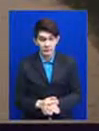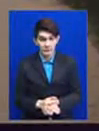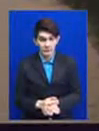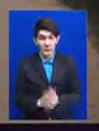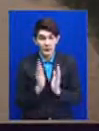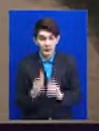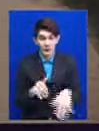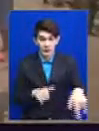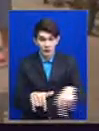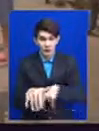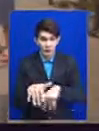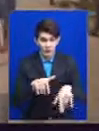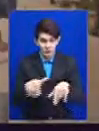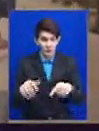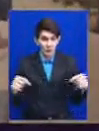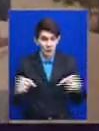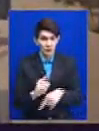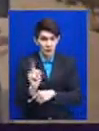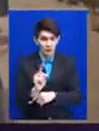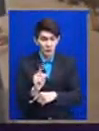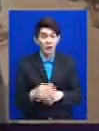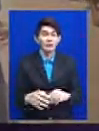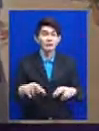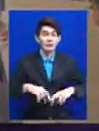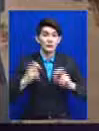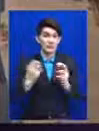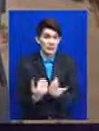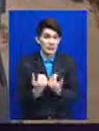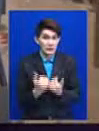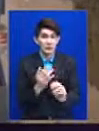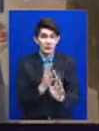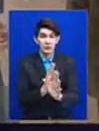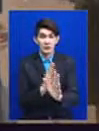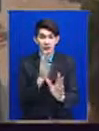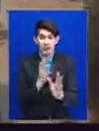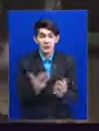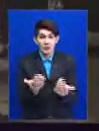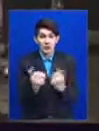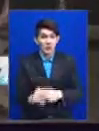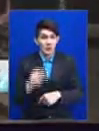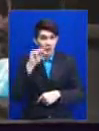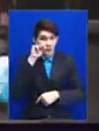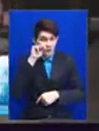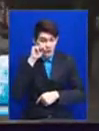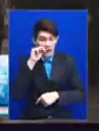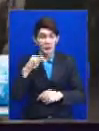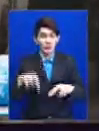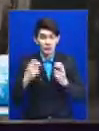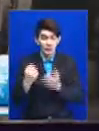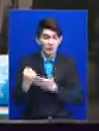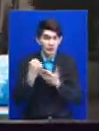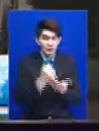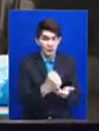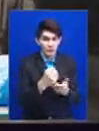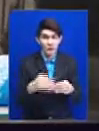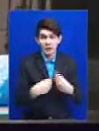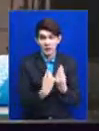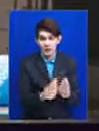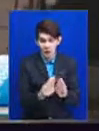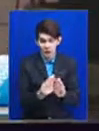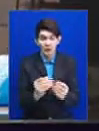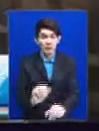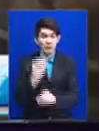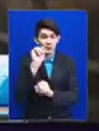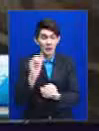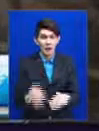ชาวบ้านในตำบลบุกแรงอำเภอจอมพระจังหวัดสุรินทร์ต้องเข้าแถวเพื่อรอรับน้ำที่ทางจังหวัดได้เข้ามาให้ความช่วยเหลือหลังถูกประก